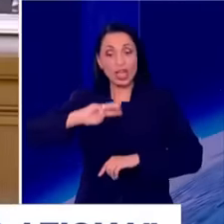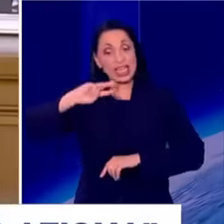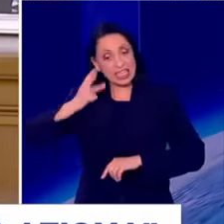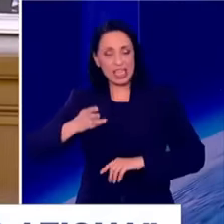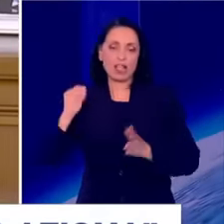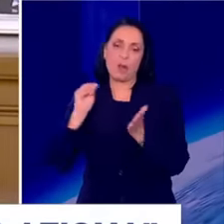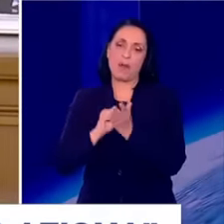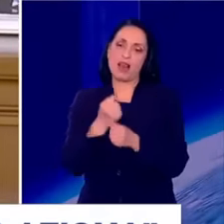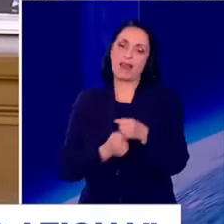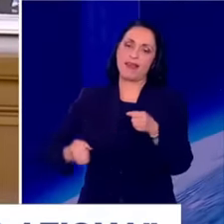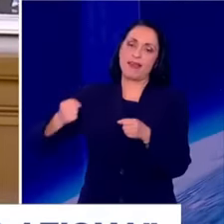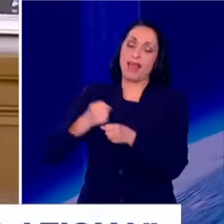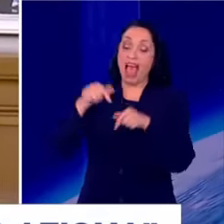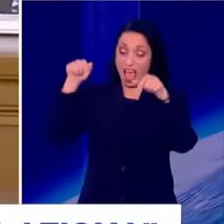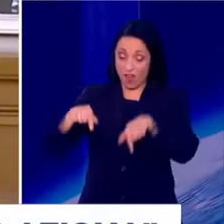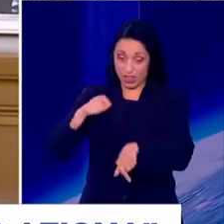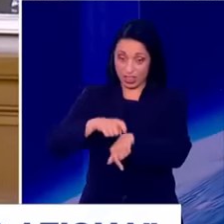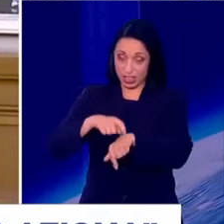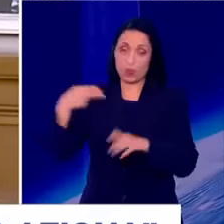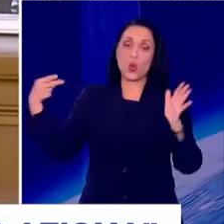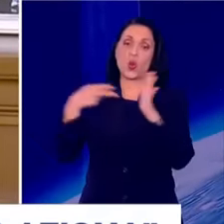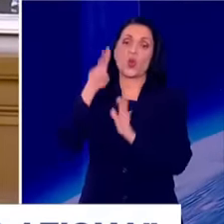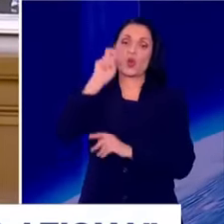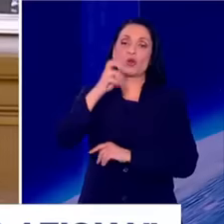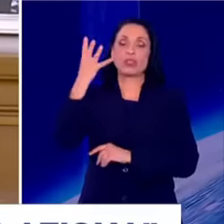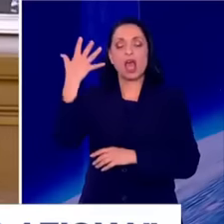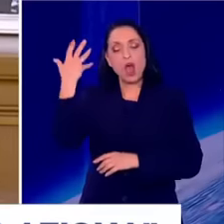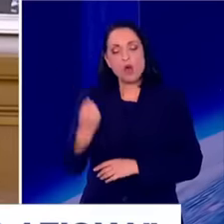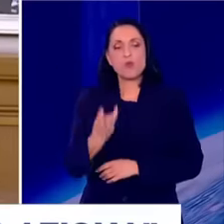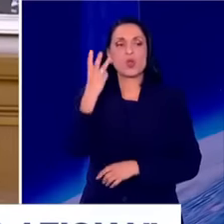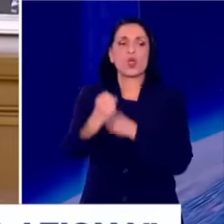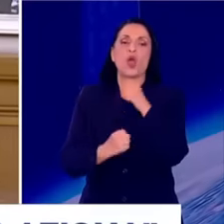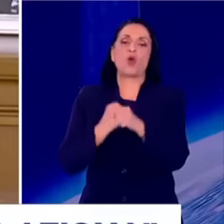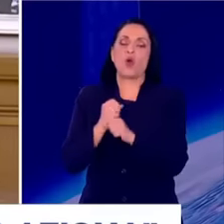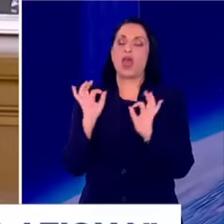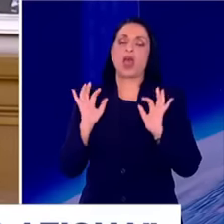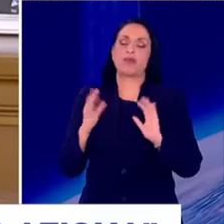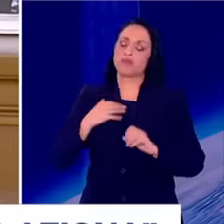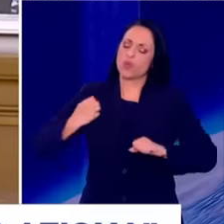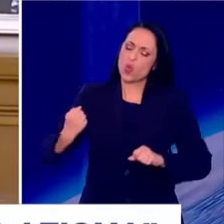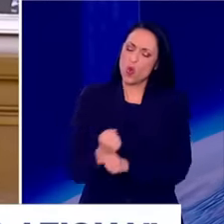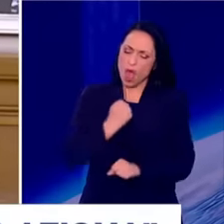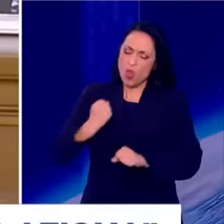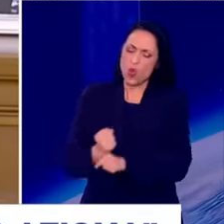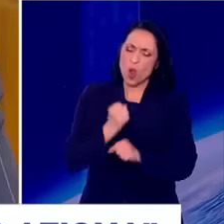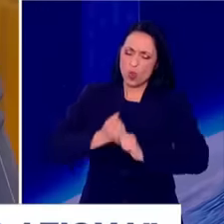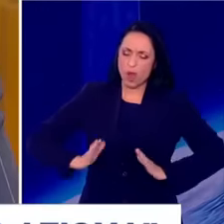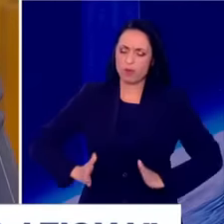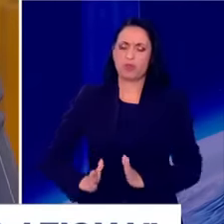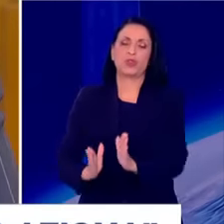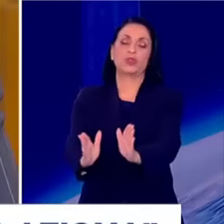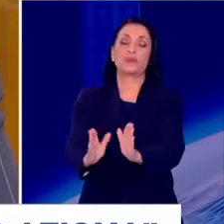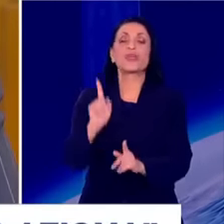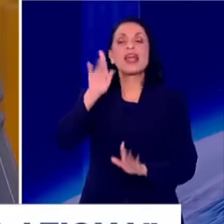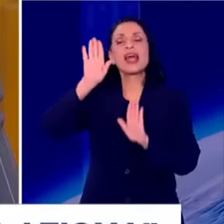Αυτή τη στιγμή είμαστε στο 2024 και έχουμε 3 χρόνια ακόμα σκληρής δουλειάς μπροστά μας. Και ένα τελευταίο ερώτημα